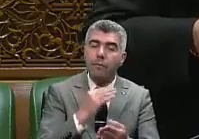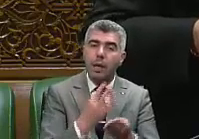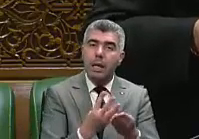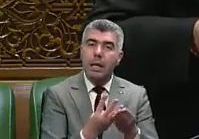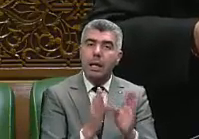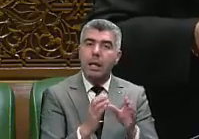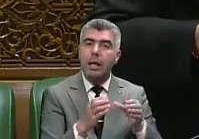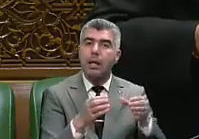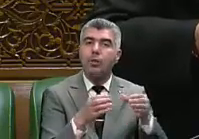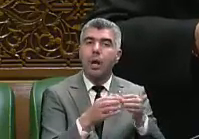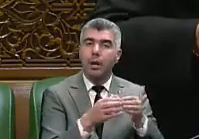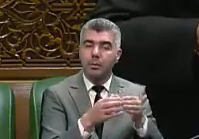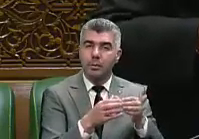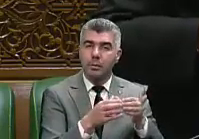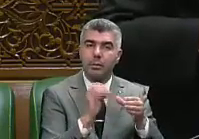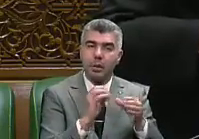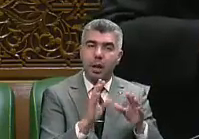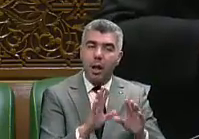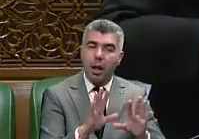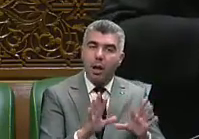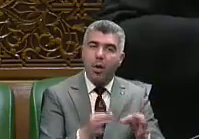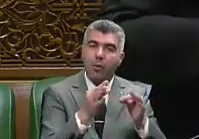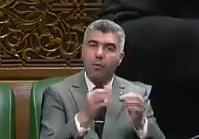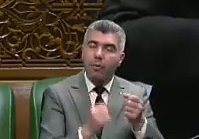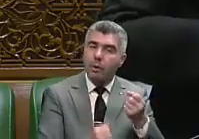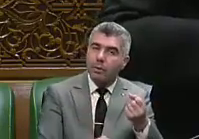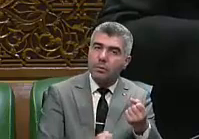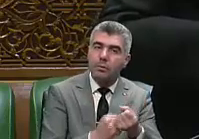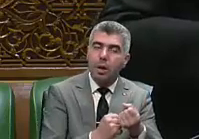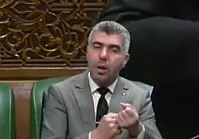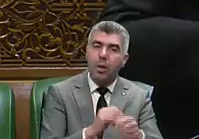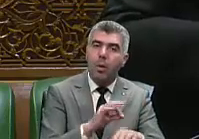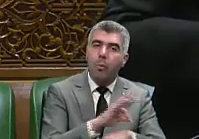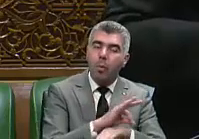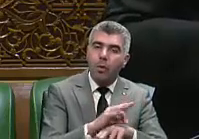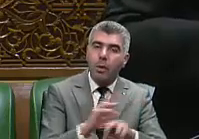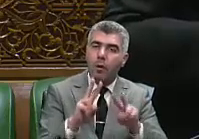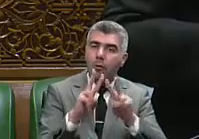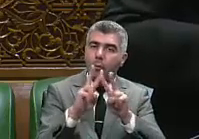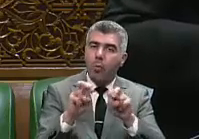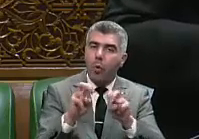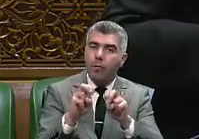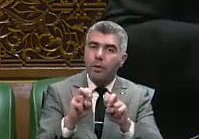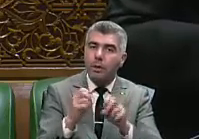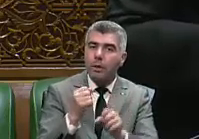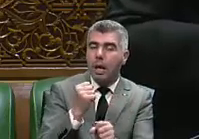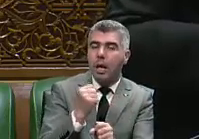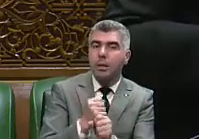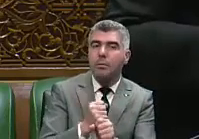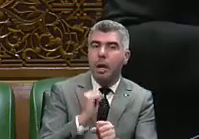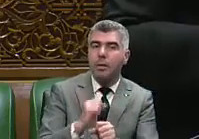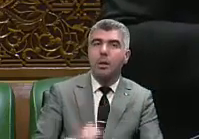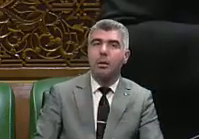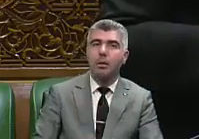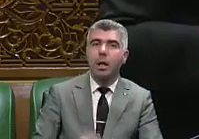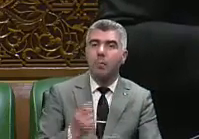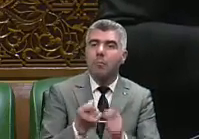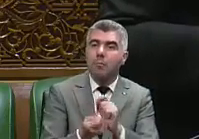الثلاثية والنهوض بوضعية جميع موظفي القطاع وبخاصة مفتشي الشغل بجميع مكوناتهم من خلال